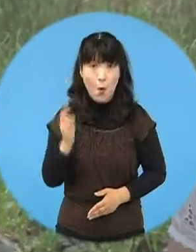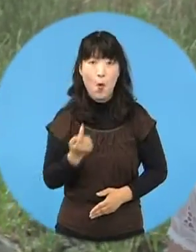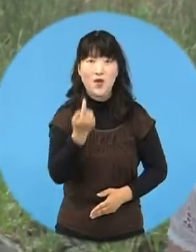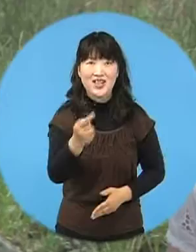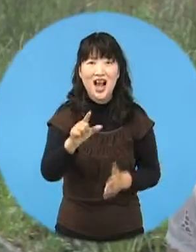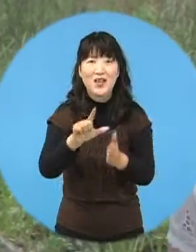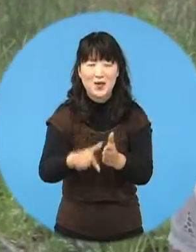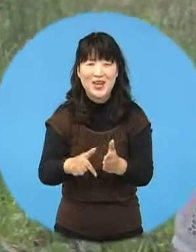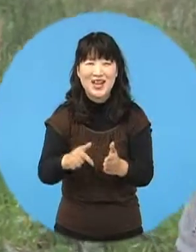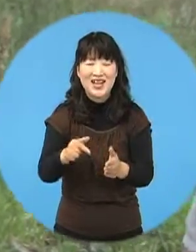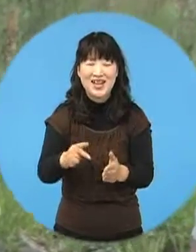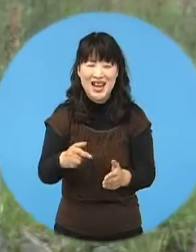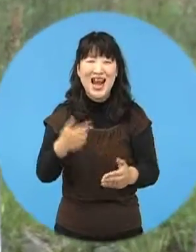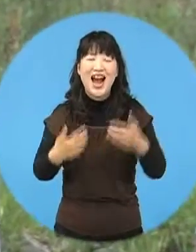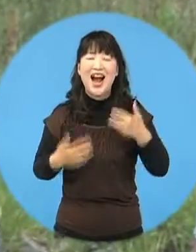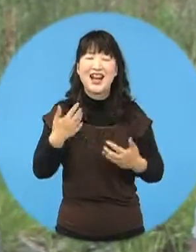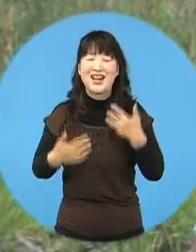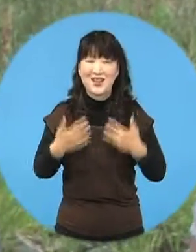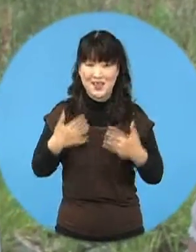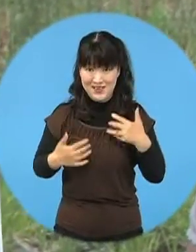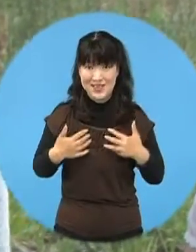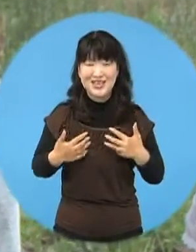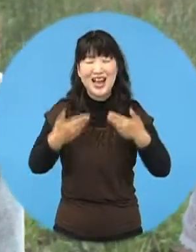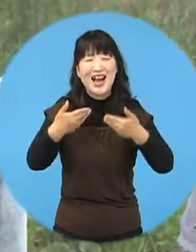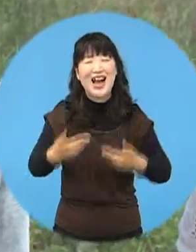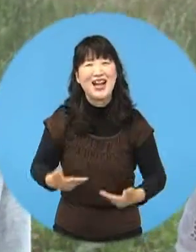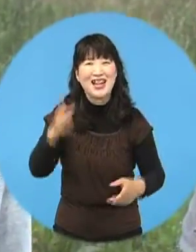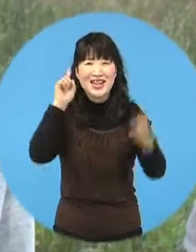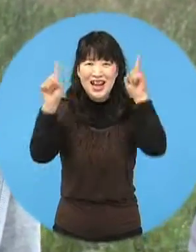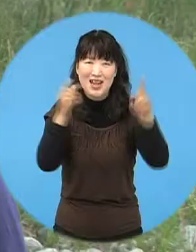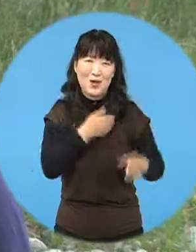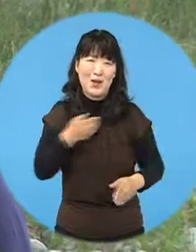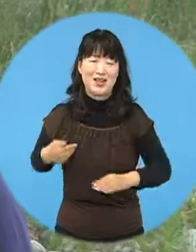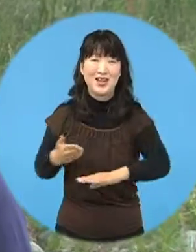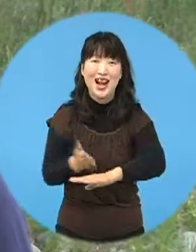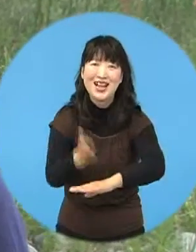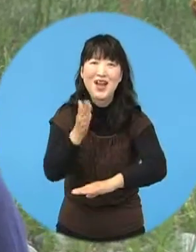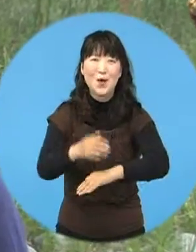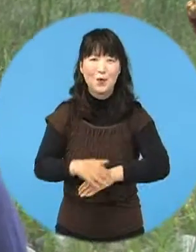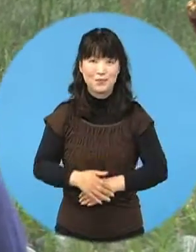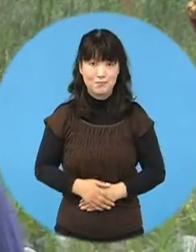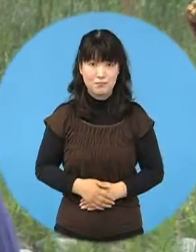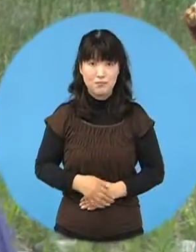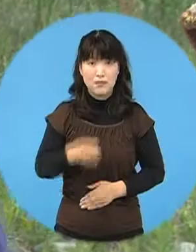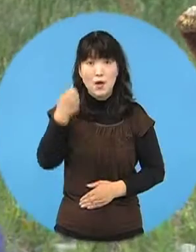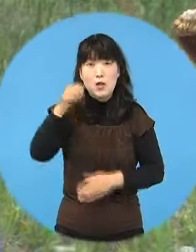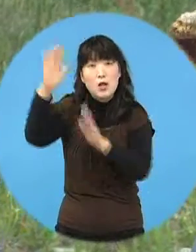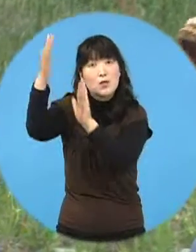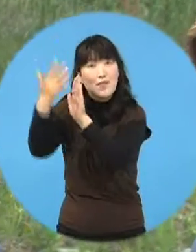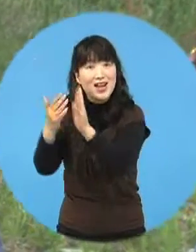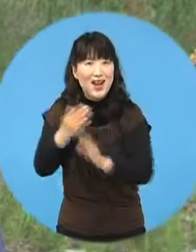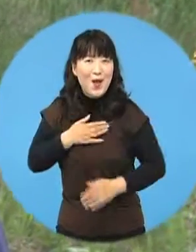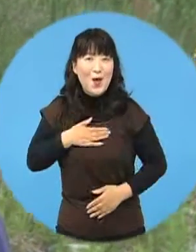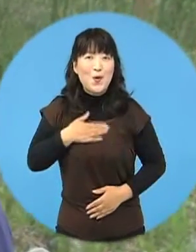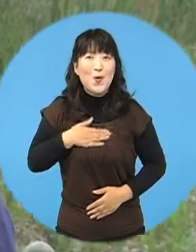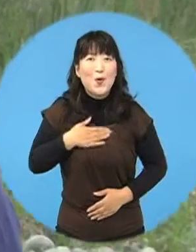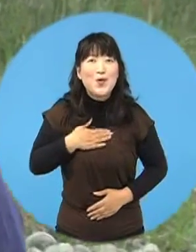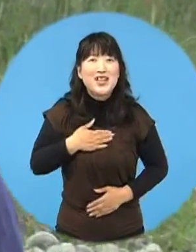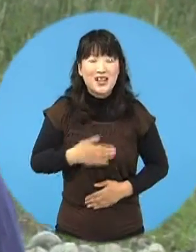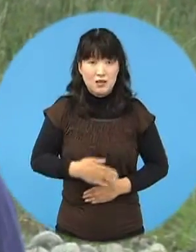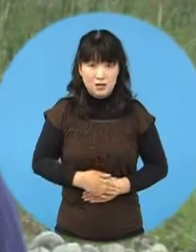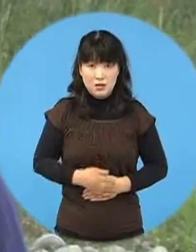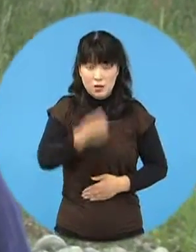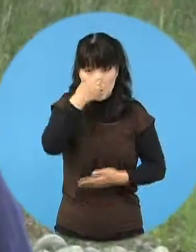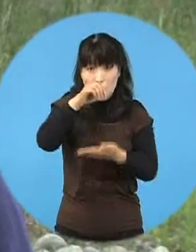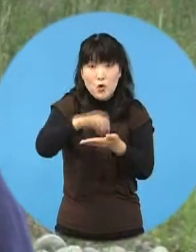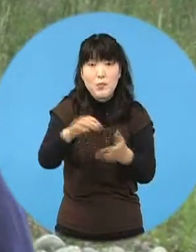つも楽しく安全に遊べてありがたいです。 夏前で心地がいいです。ゴミも